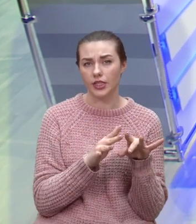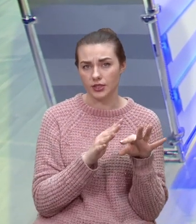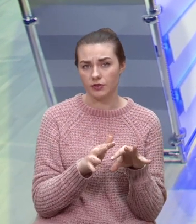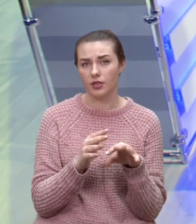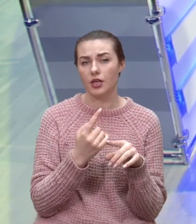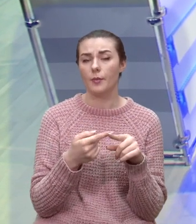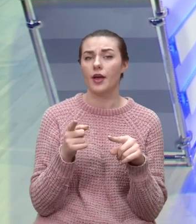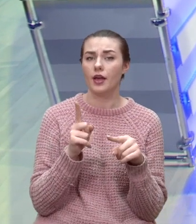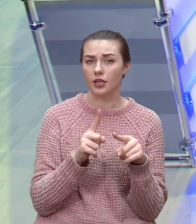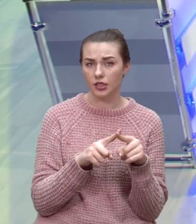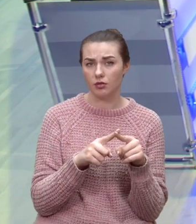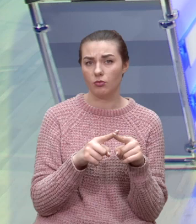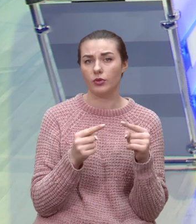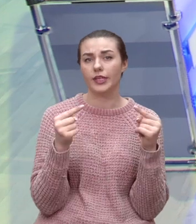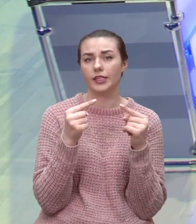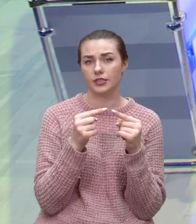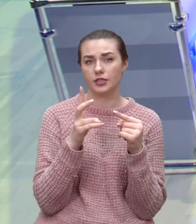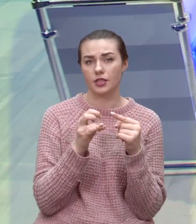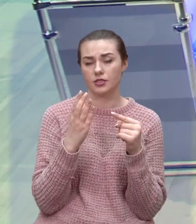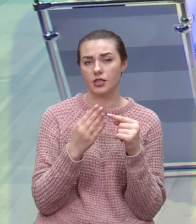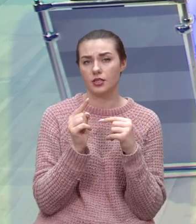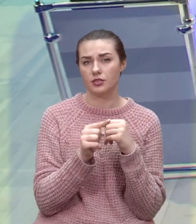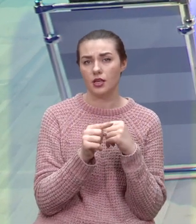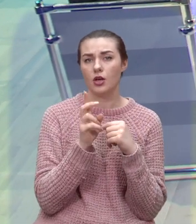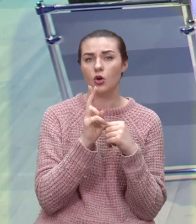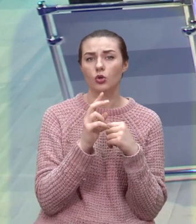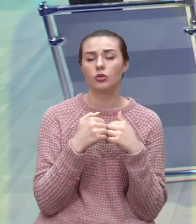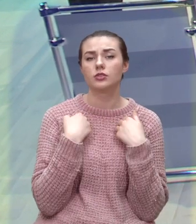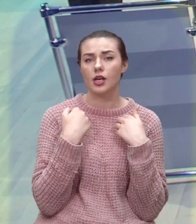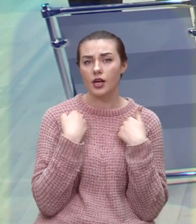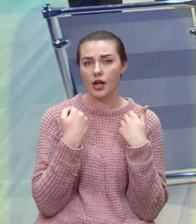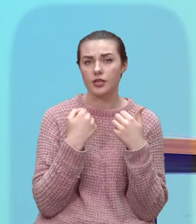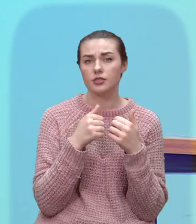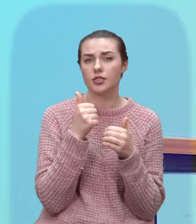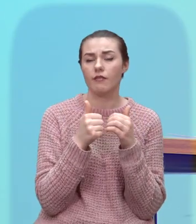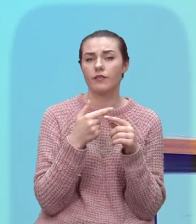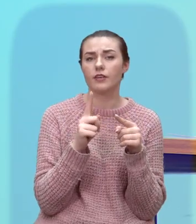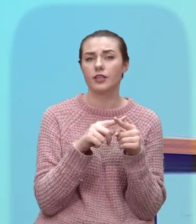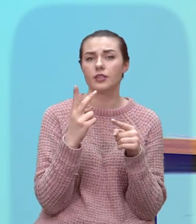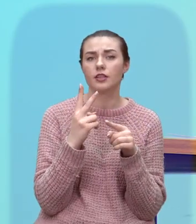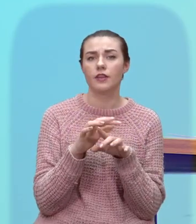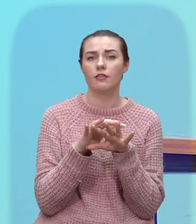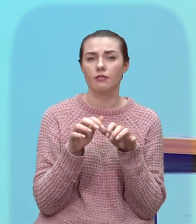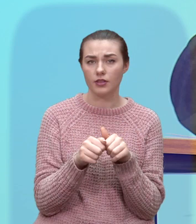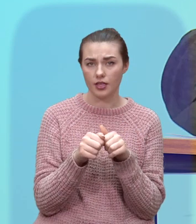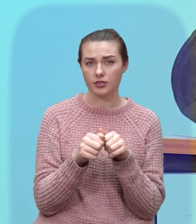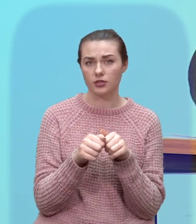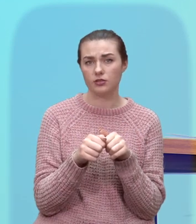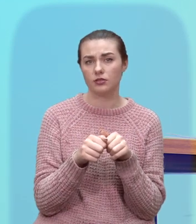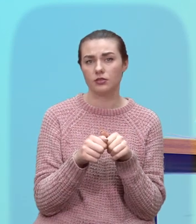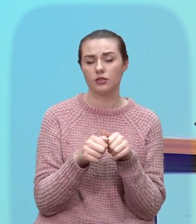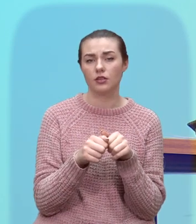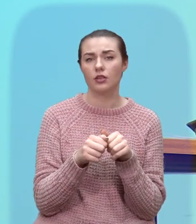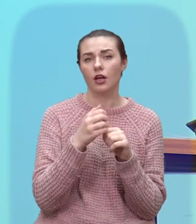действия поэтому наверное истина на стороне тех кто все таки пытается отождествлять это эти две власти